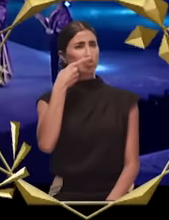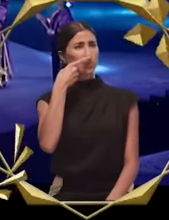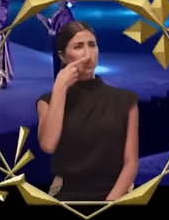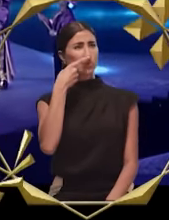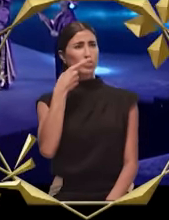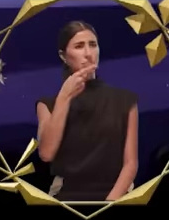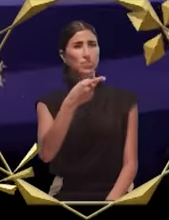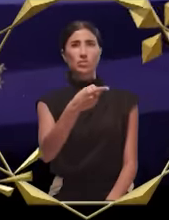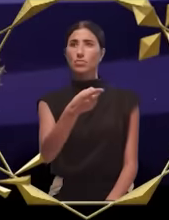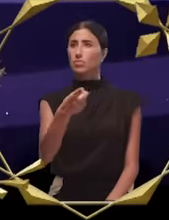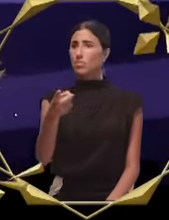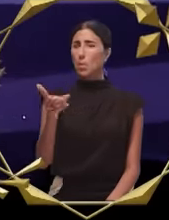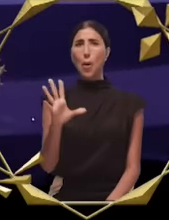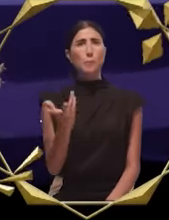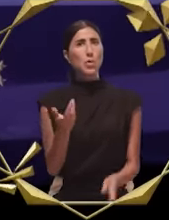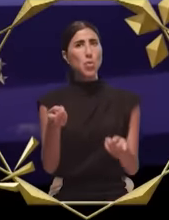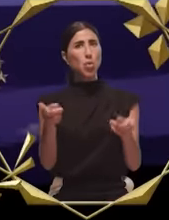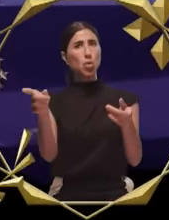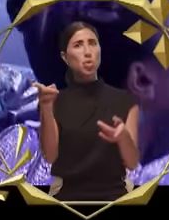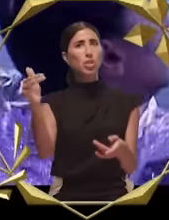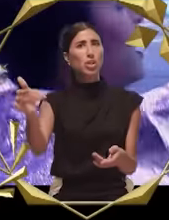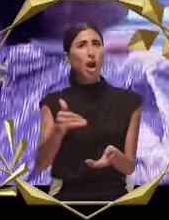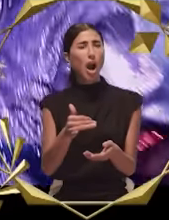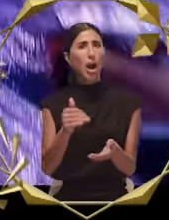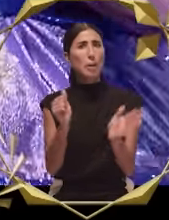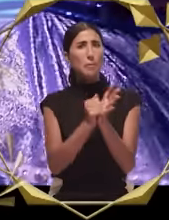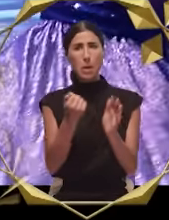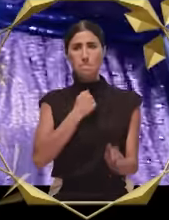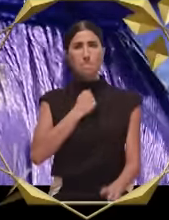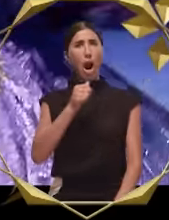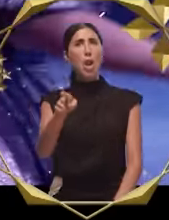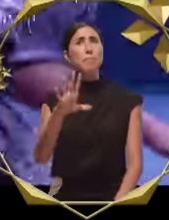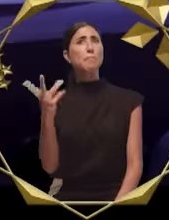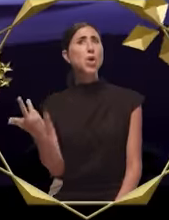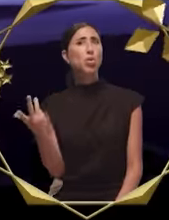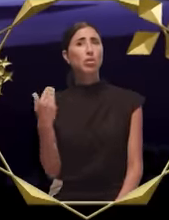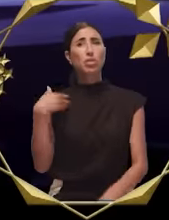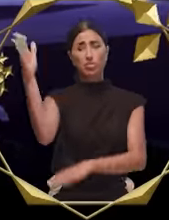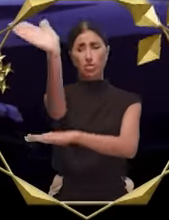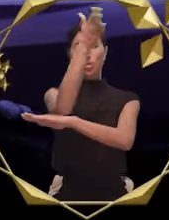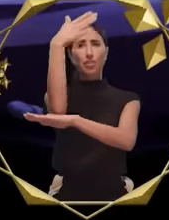أشم رائحة غرباء نرفع الرايات البيضاء